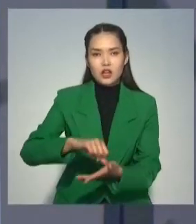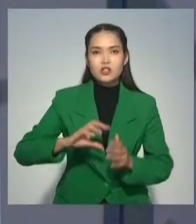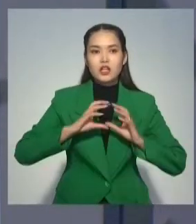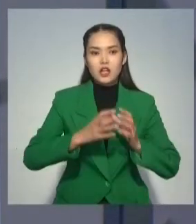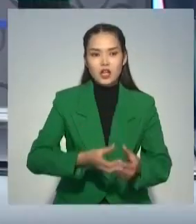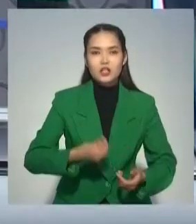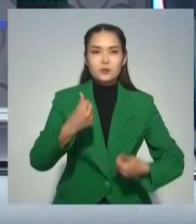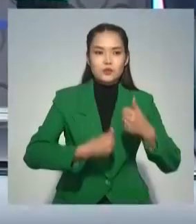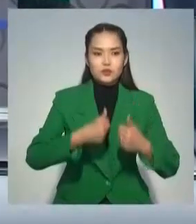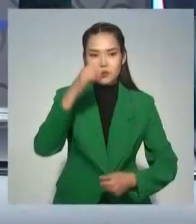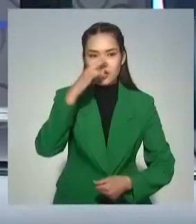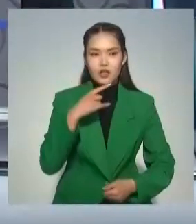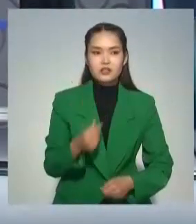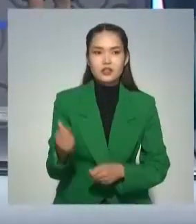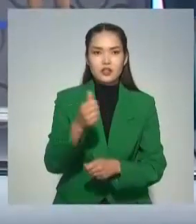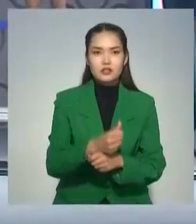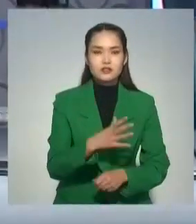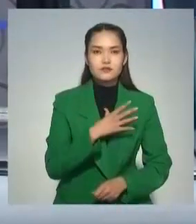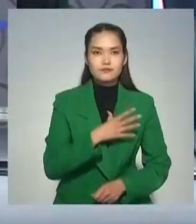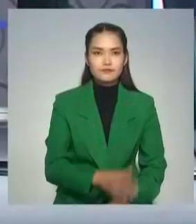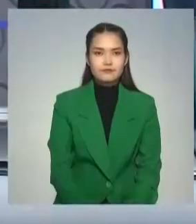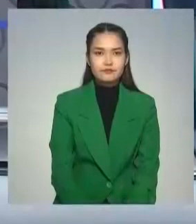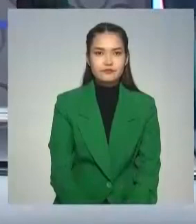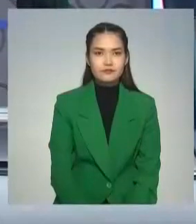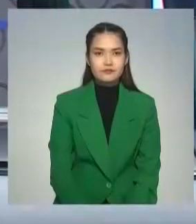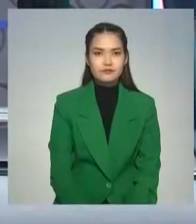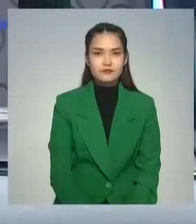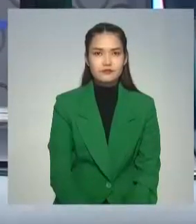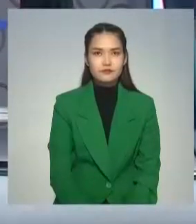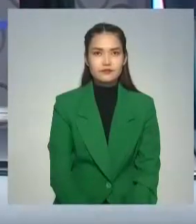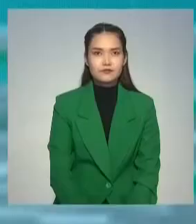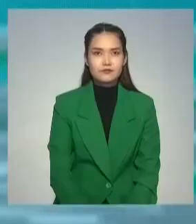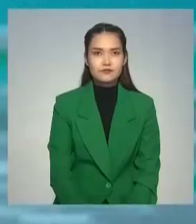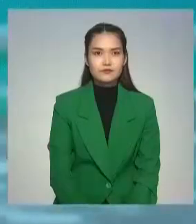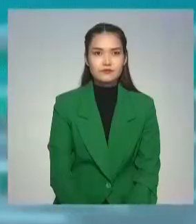чемпионатына Қазақстан атынан қатысады. Мерей Қалиасқар, Ернұр Қалиялов, Астана Таймс.